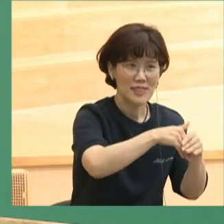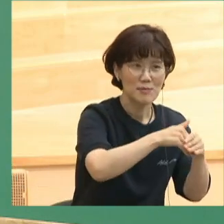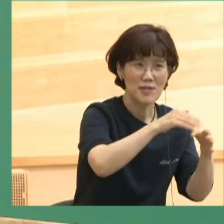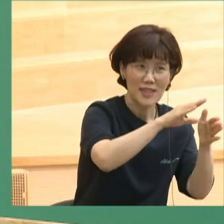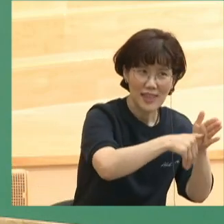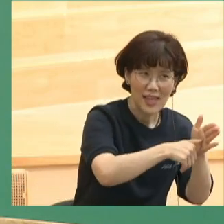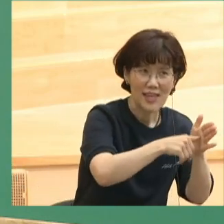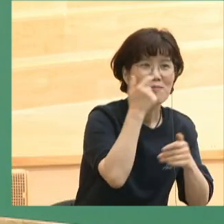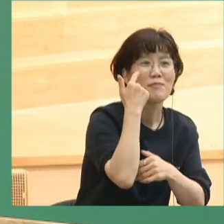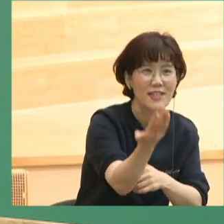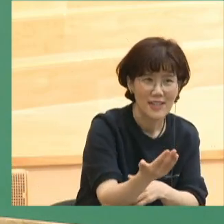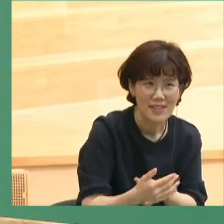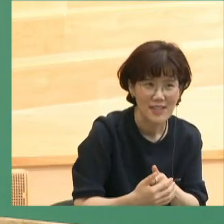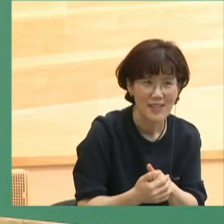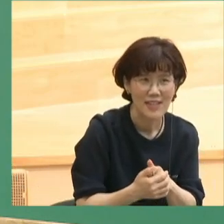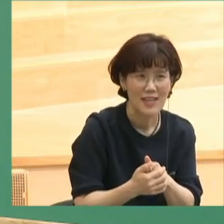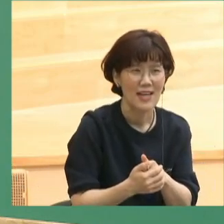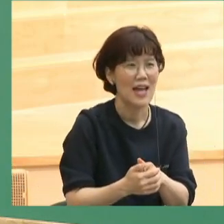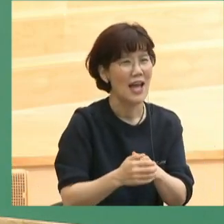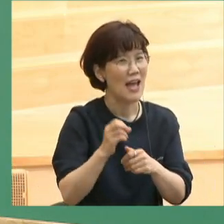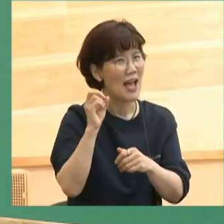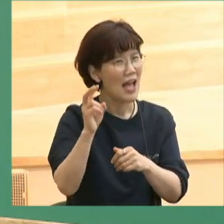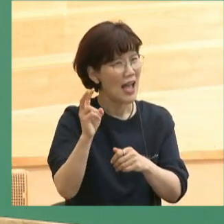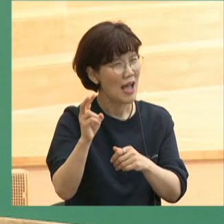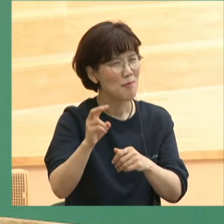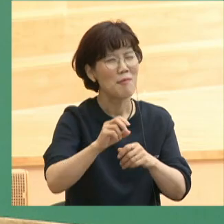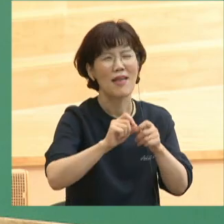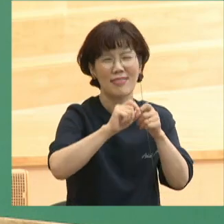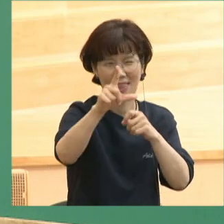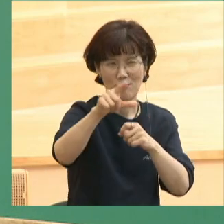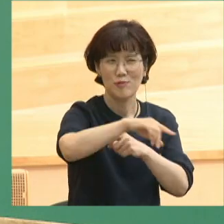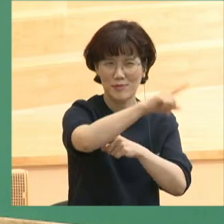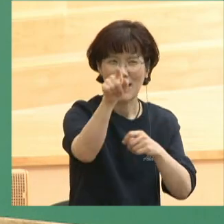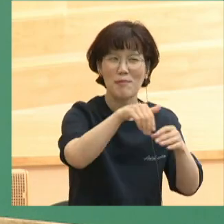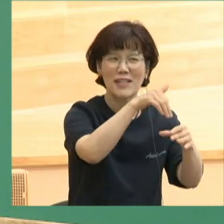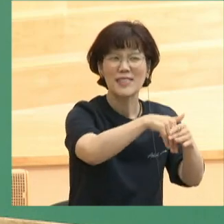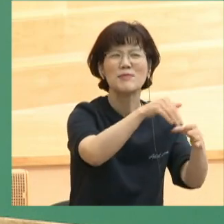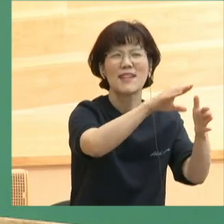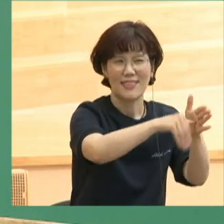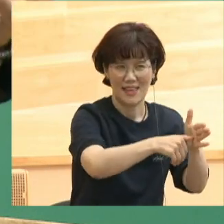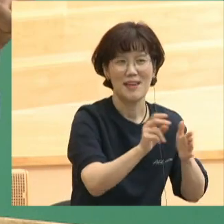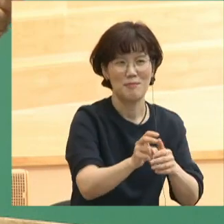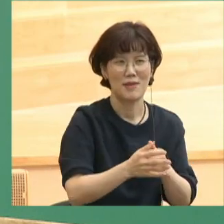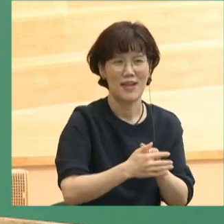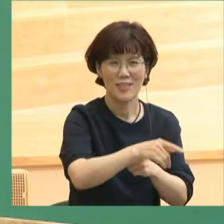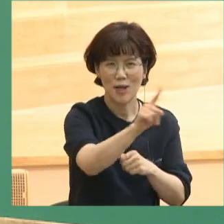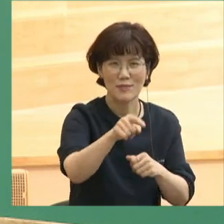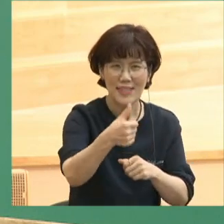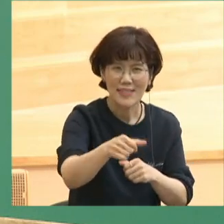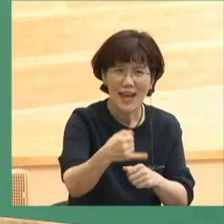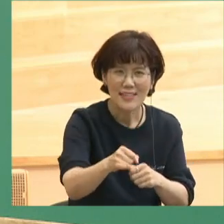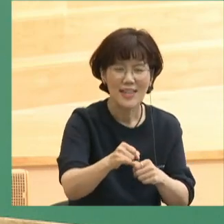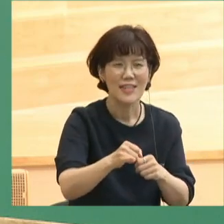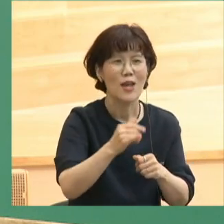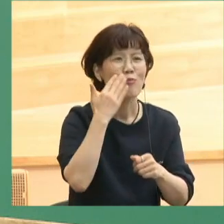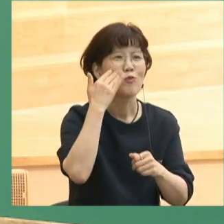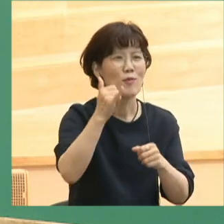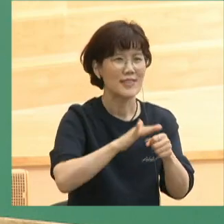때인지, 아마 대부분은 아직은 심을 때일 거예요. 여러분의 자녀에게 부모의 사랑을